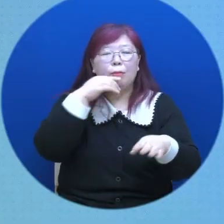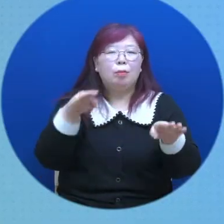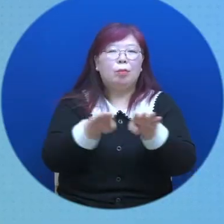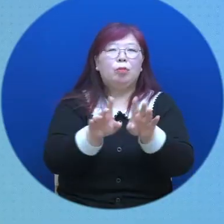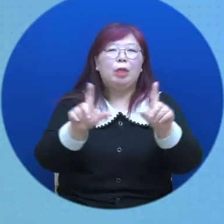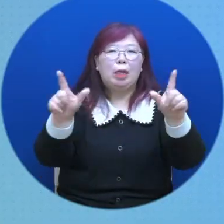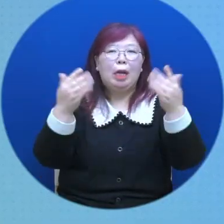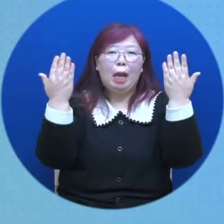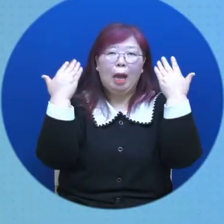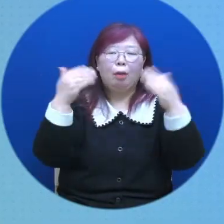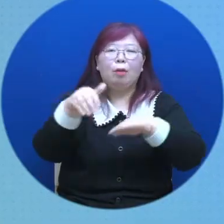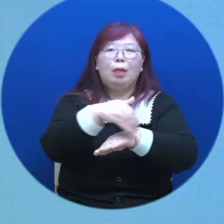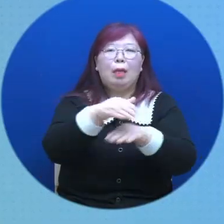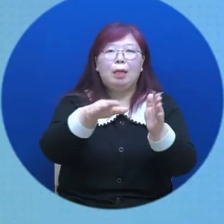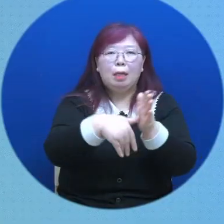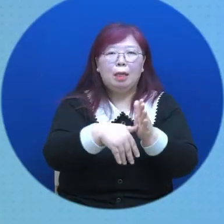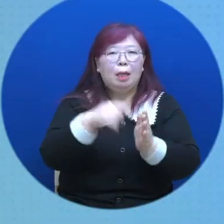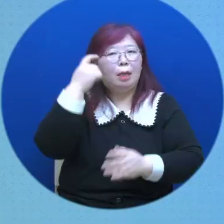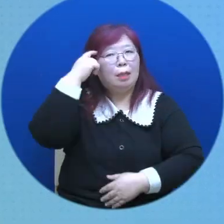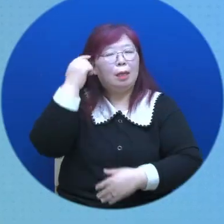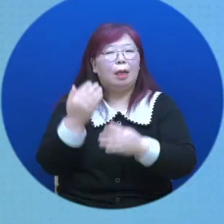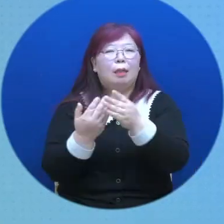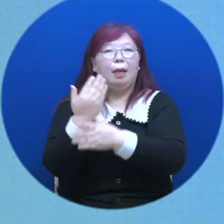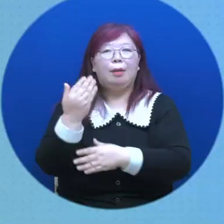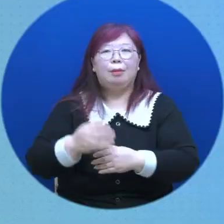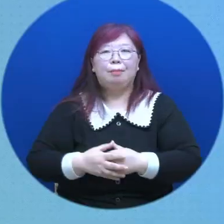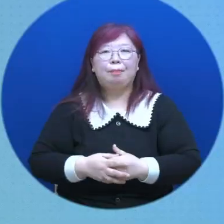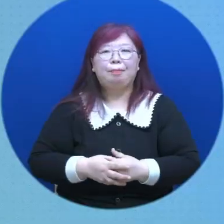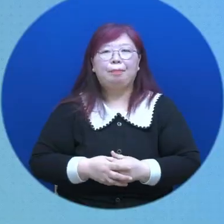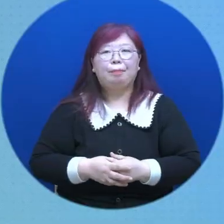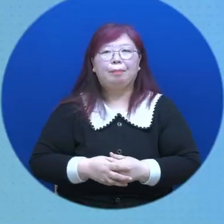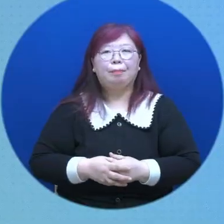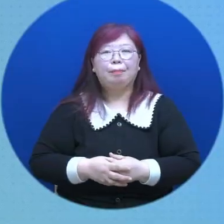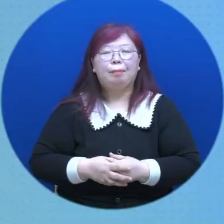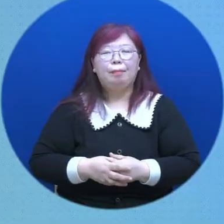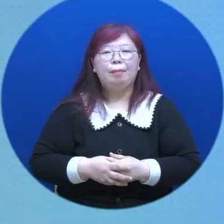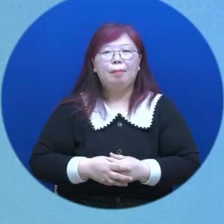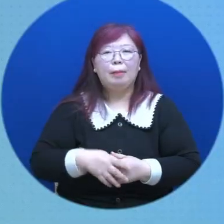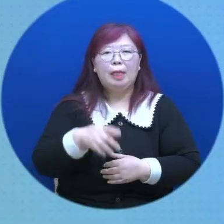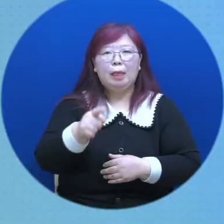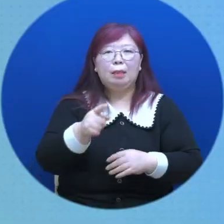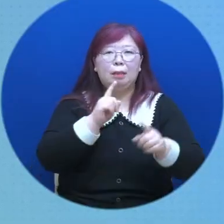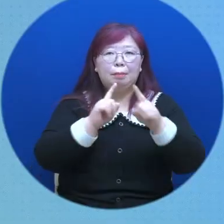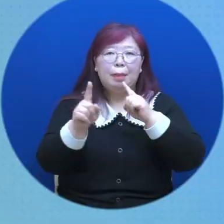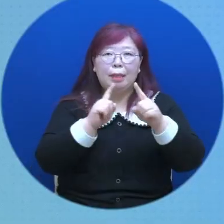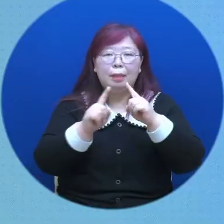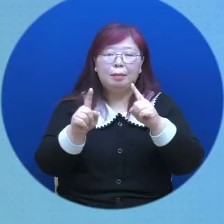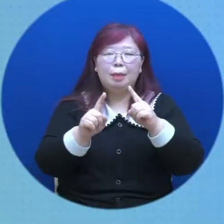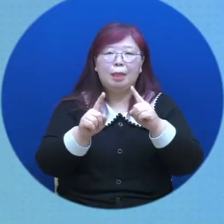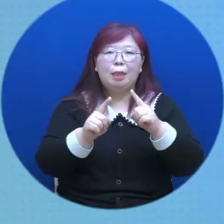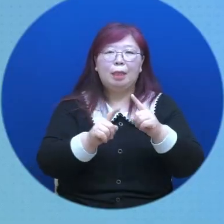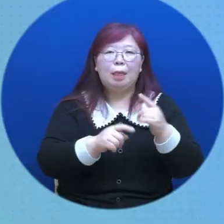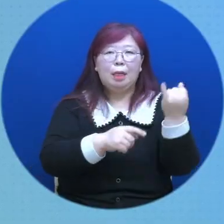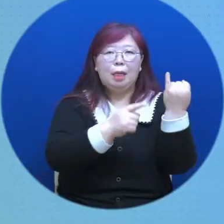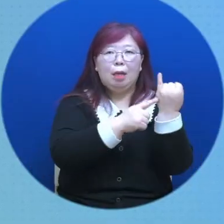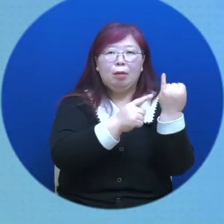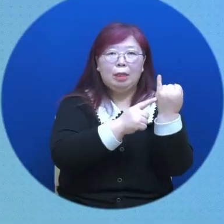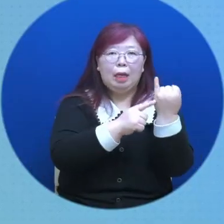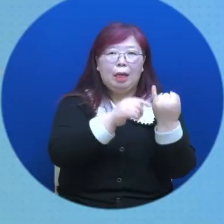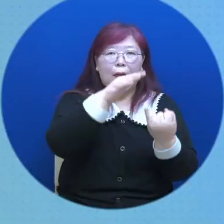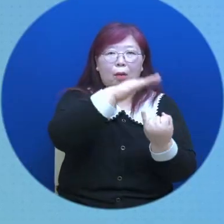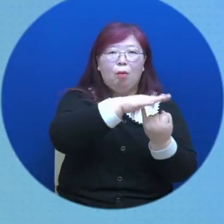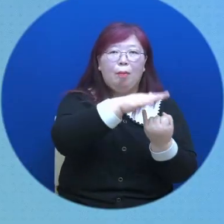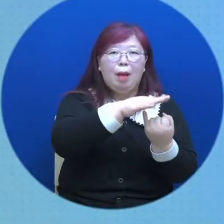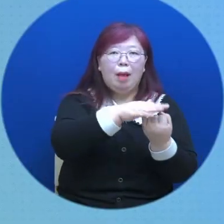하나님의 말씀을 들었던 생각이 나요. 그리고 그 말씀이 김미애 어린아이의